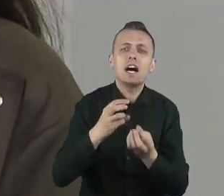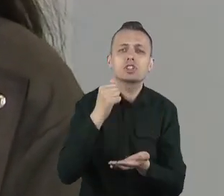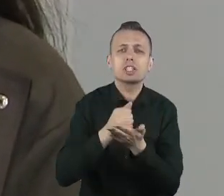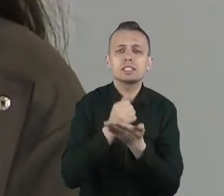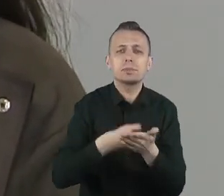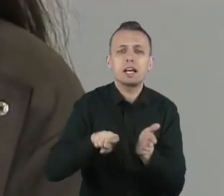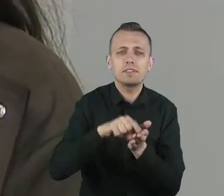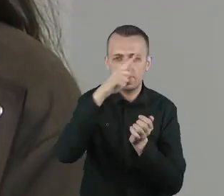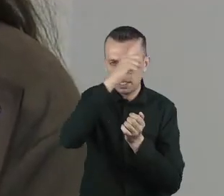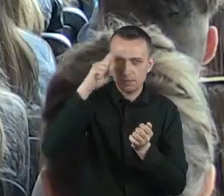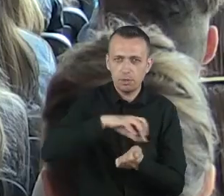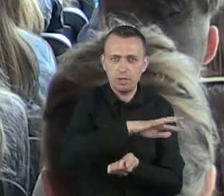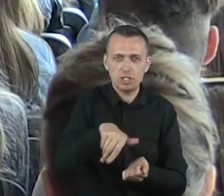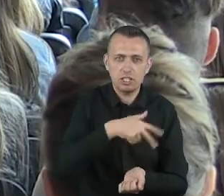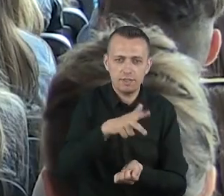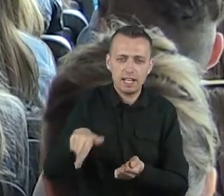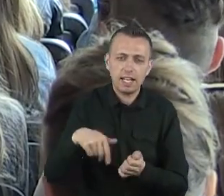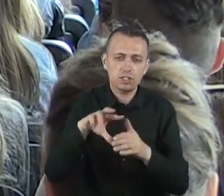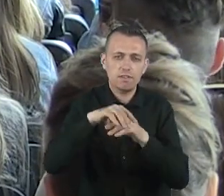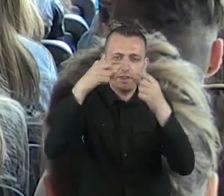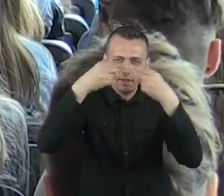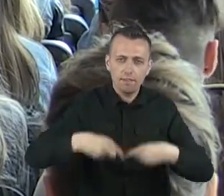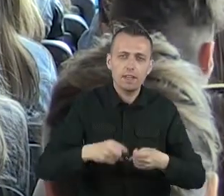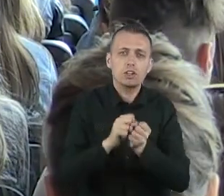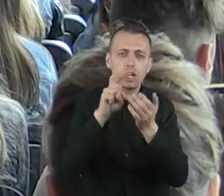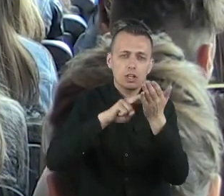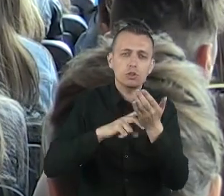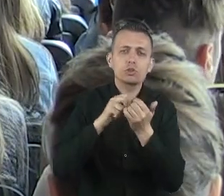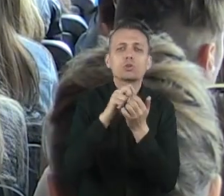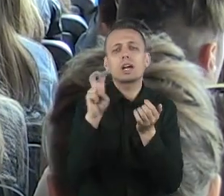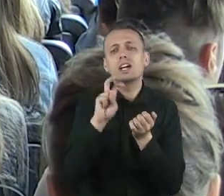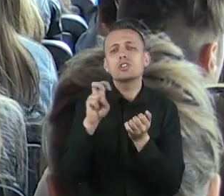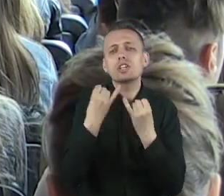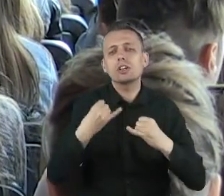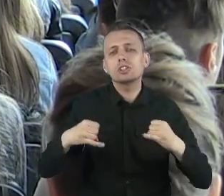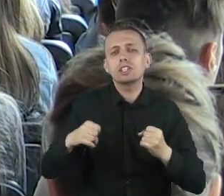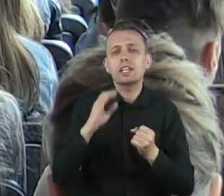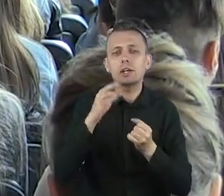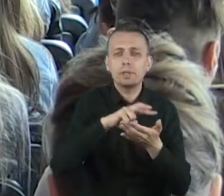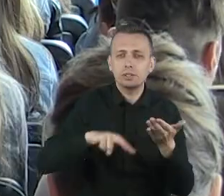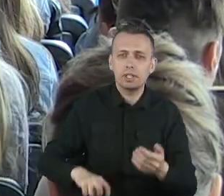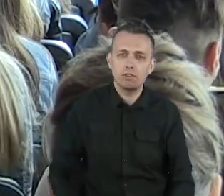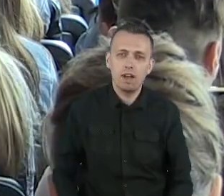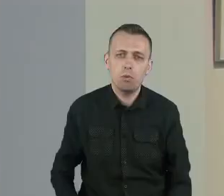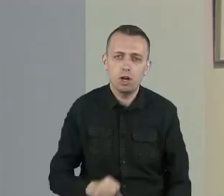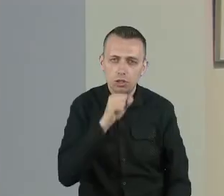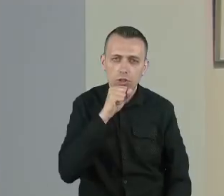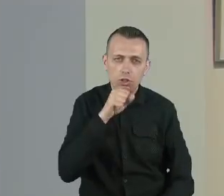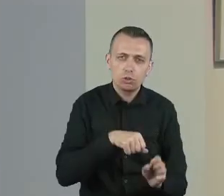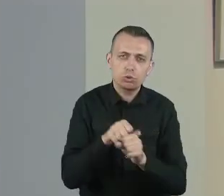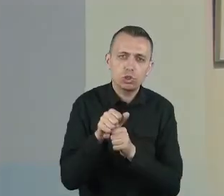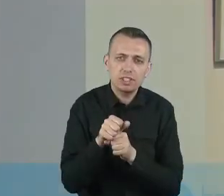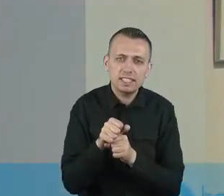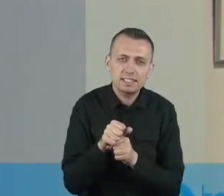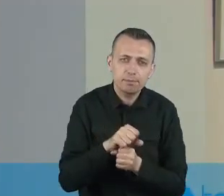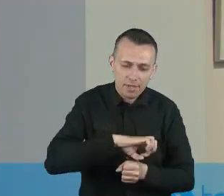dla indywidualistów. Każdy jednak w literaturze będzie szukał czegoś innego i czegoś innego będzie mu w niej brakować. Dużo jest